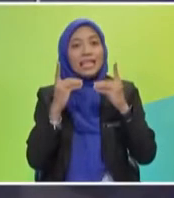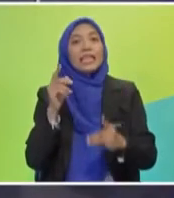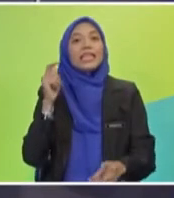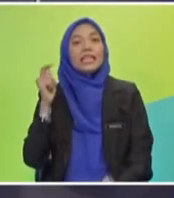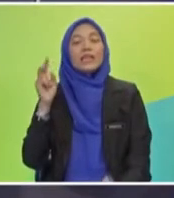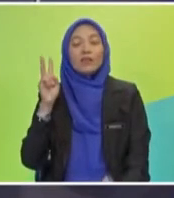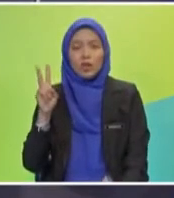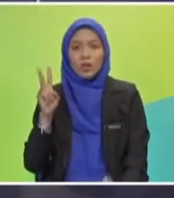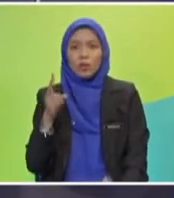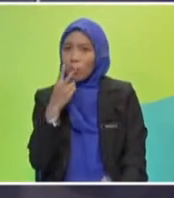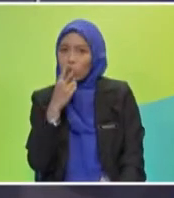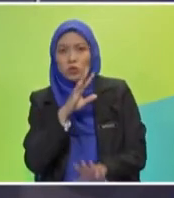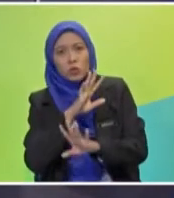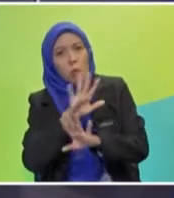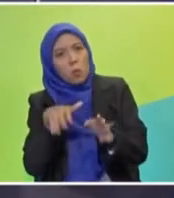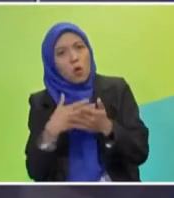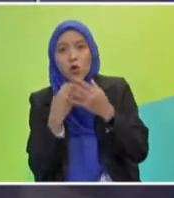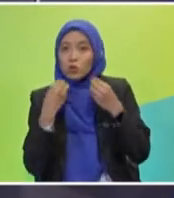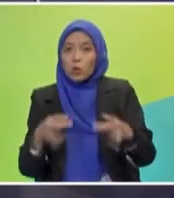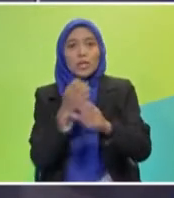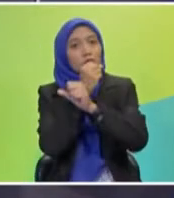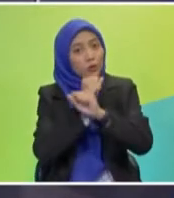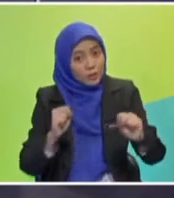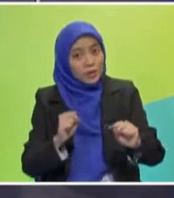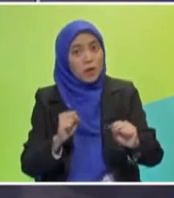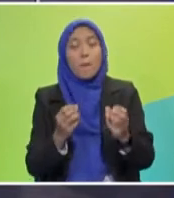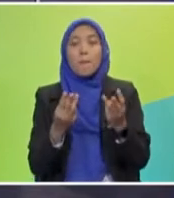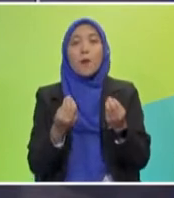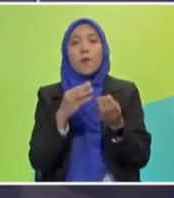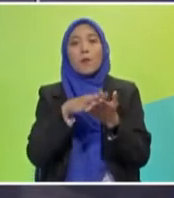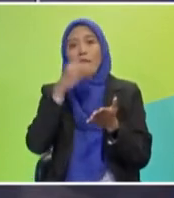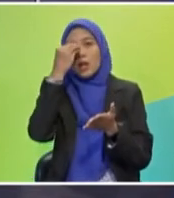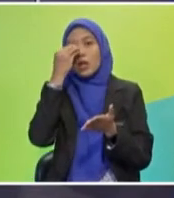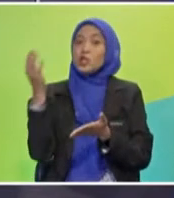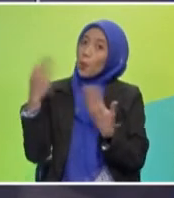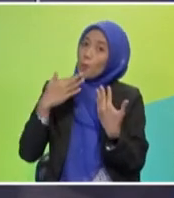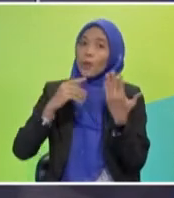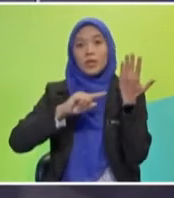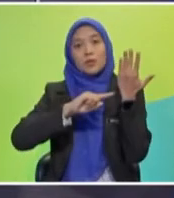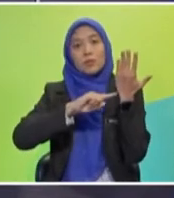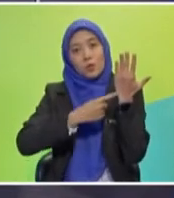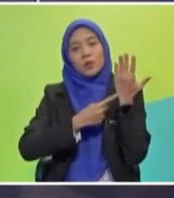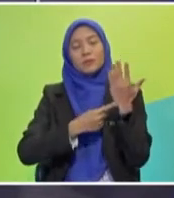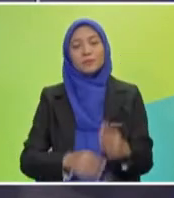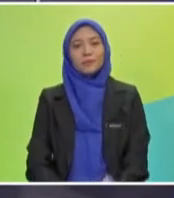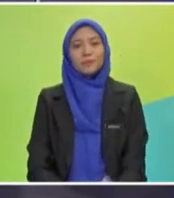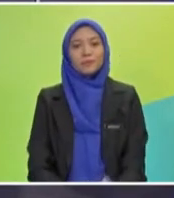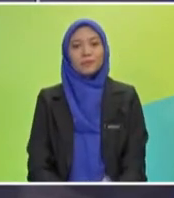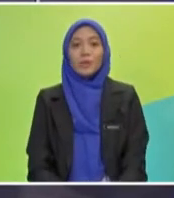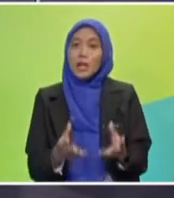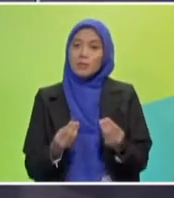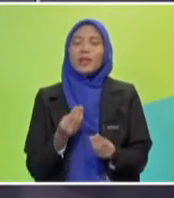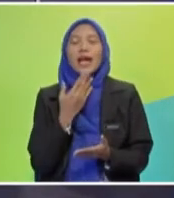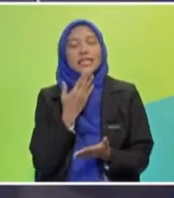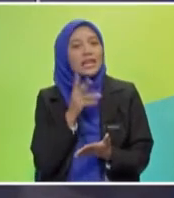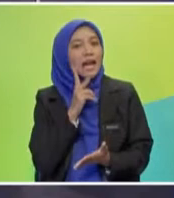dah bersedia. Diharapkan murid-murid di rumah pun dah bersedia. Cikgu, jom kita mulakan kelas kita. Silakan cikgu. Okey, terima kasih Nisa.